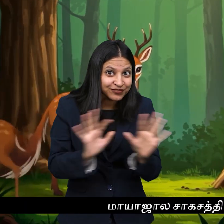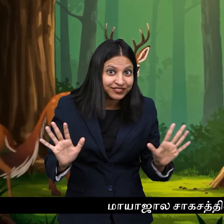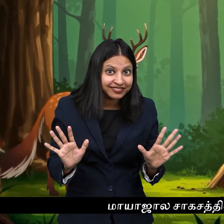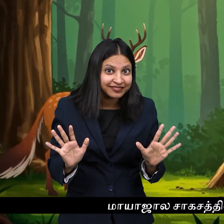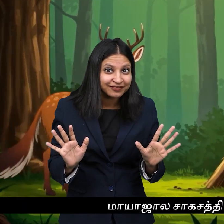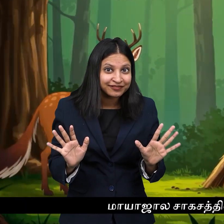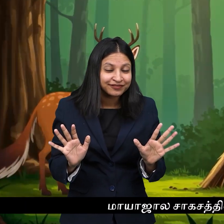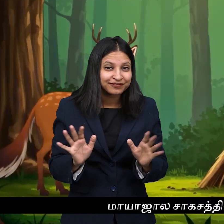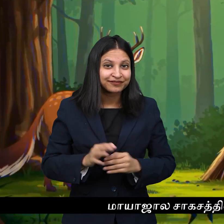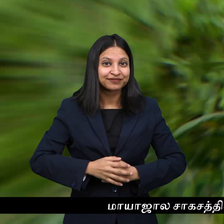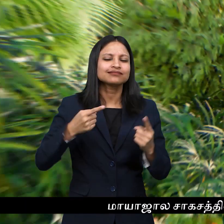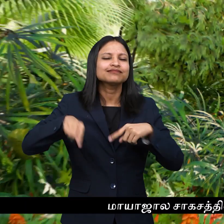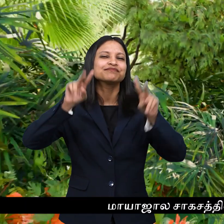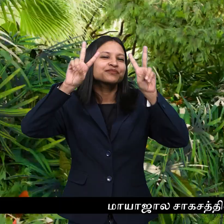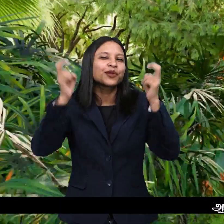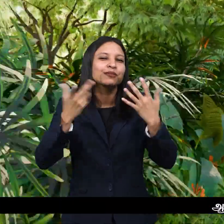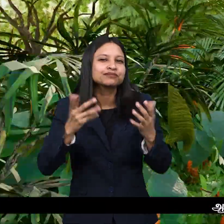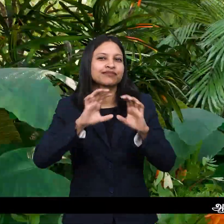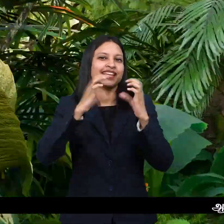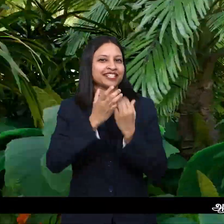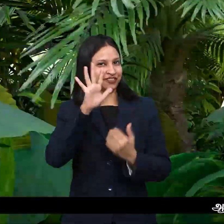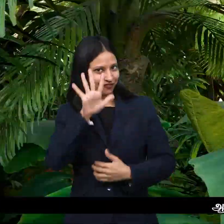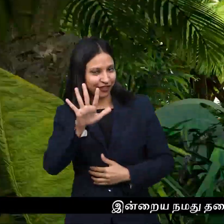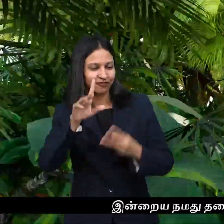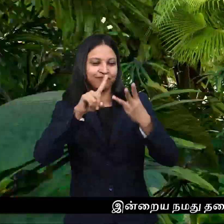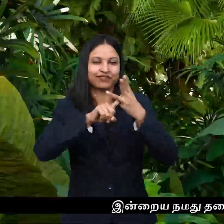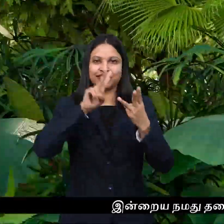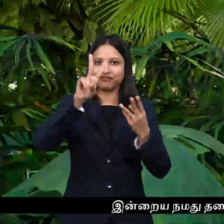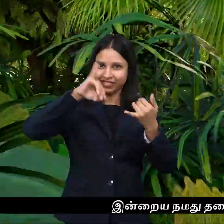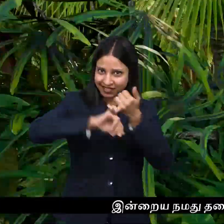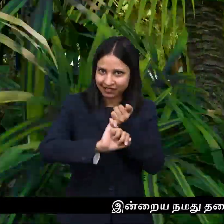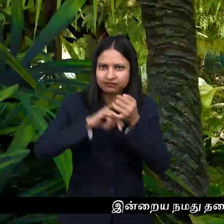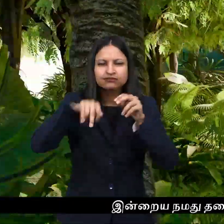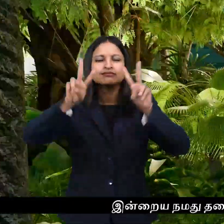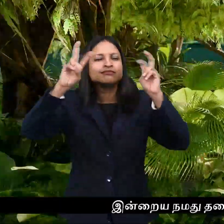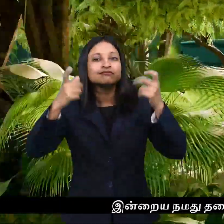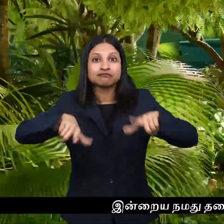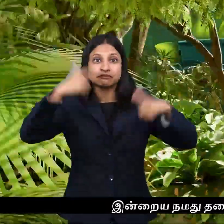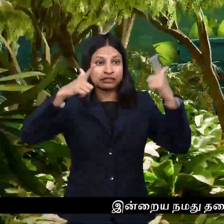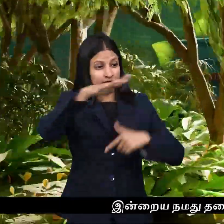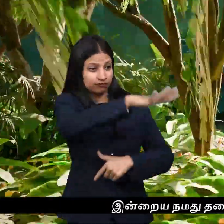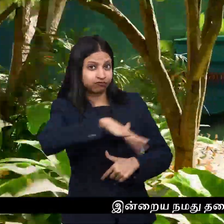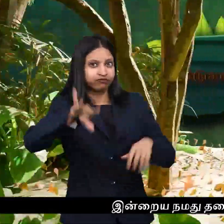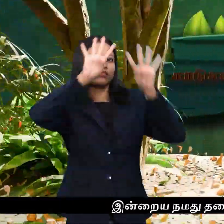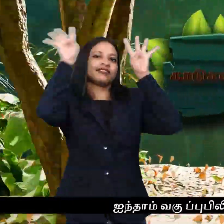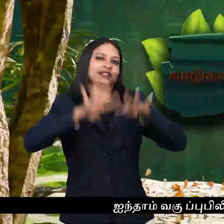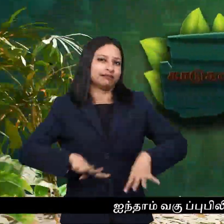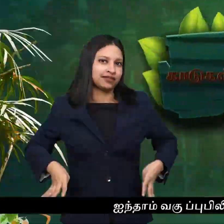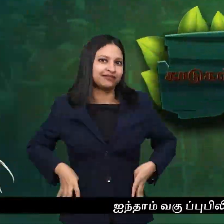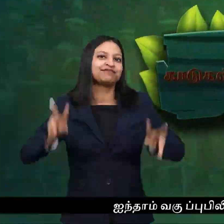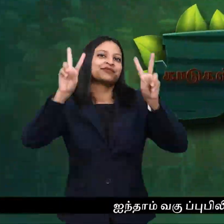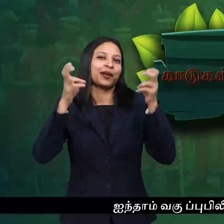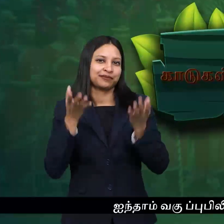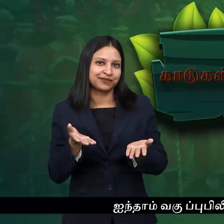சாகசத்தில் ஈடுபடுவோம். நீங்கள் தயாரா? ஆரம்பிக்கலாம். இன்றைய நமது தலைப்பு காடுகள், பழங்குடியினர்.